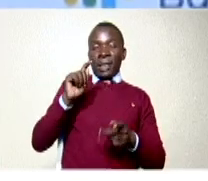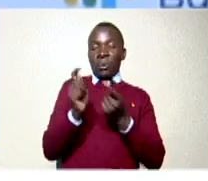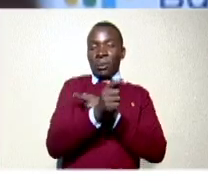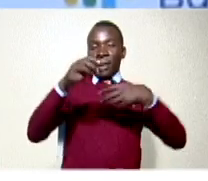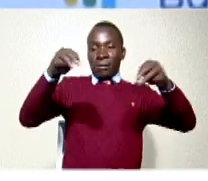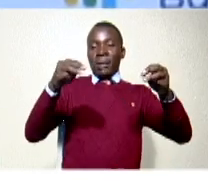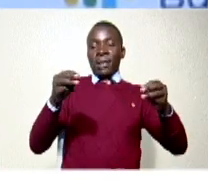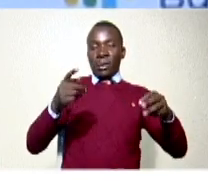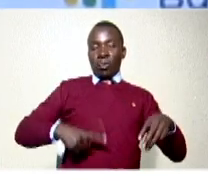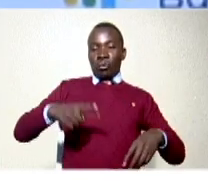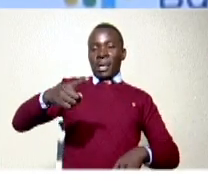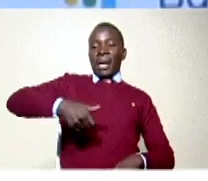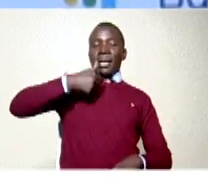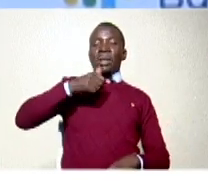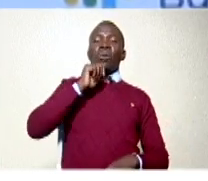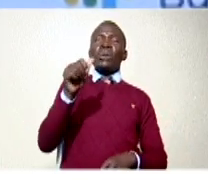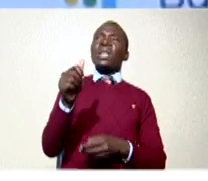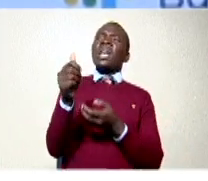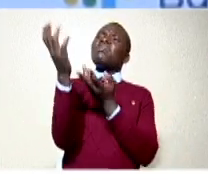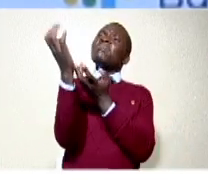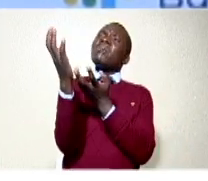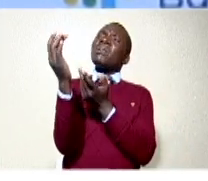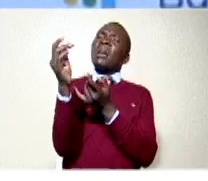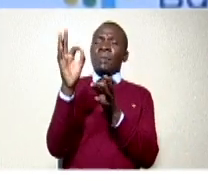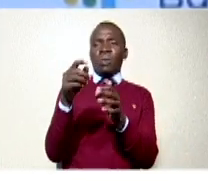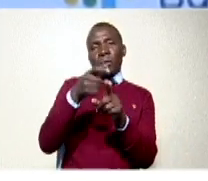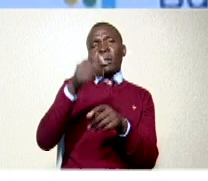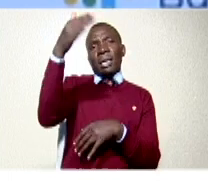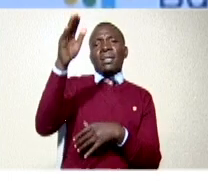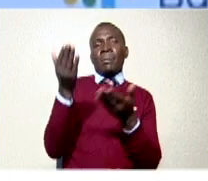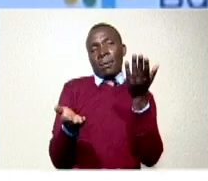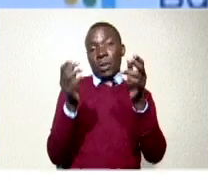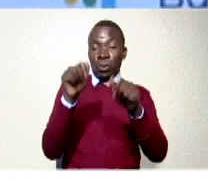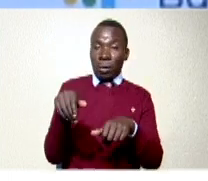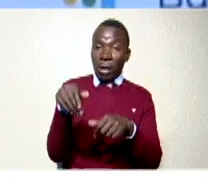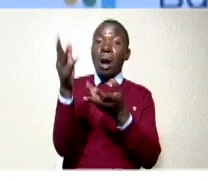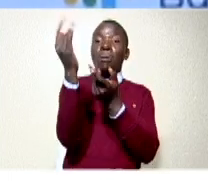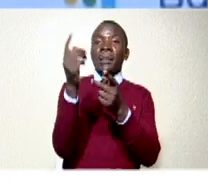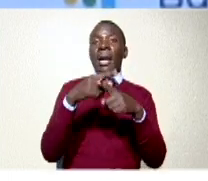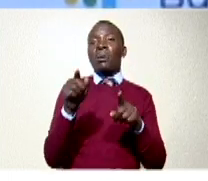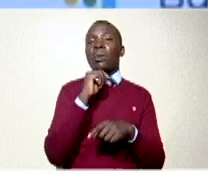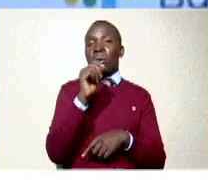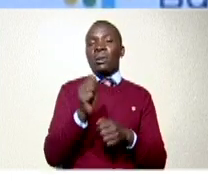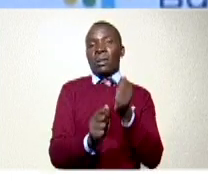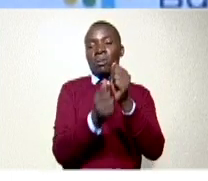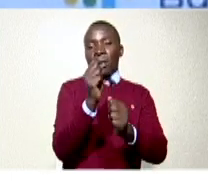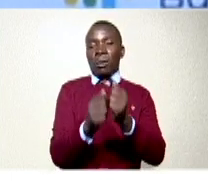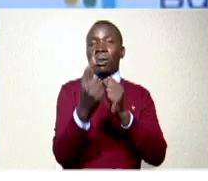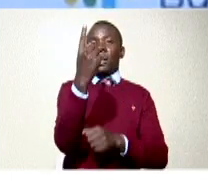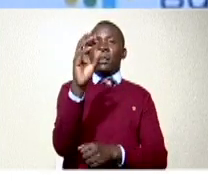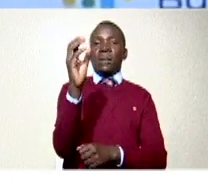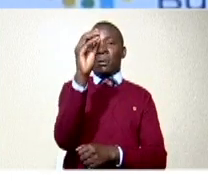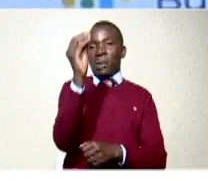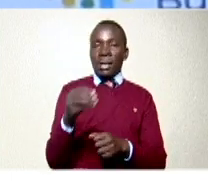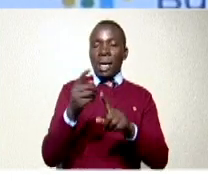twihaze, tutagombye gutega cyane kubiva hanze. Nubwo tuzabitega nta wigira 100%, ariko